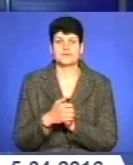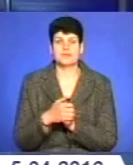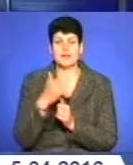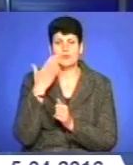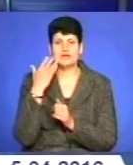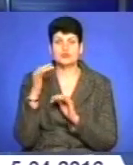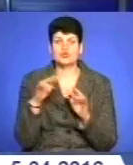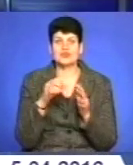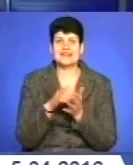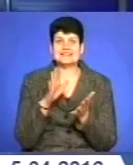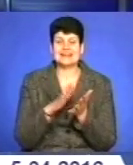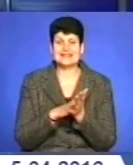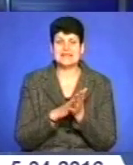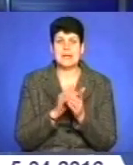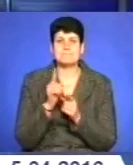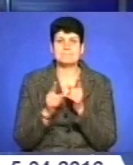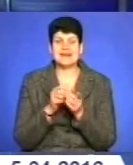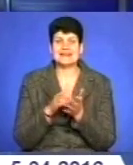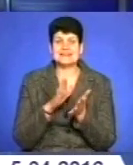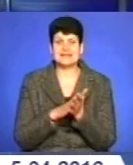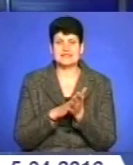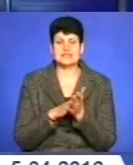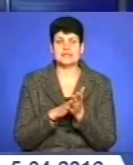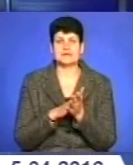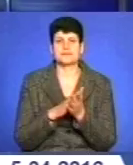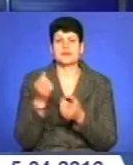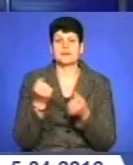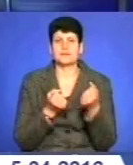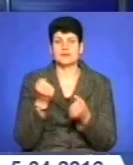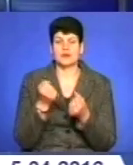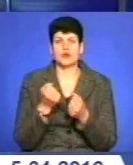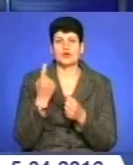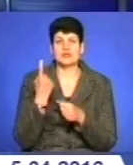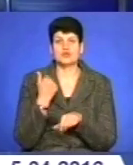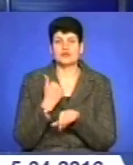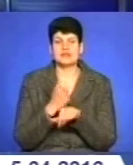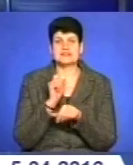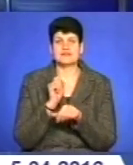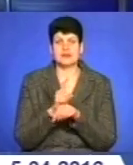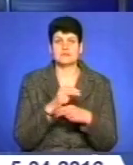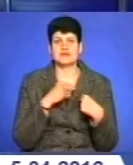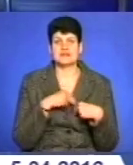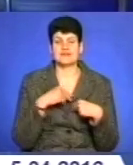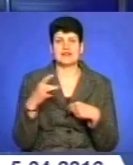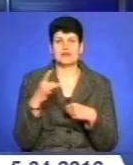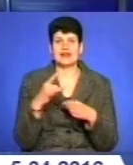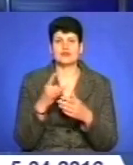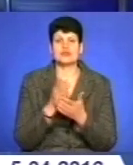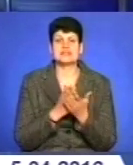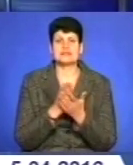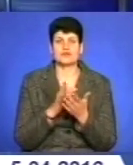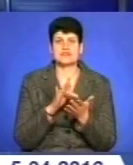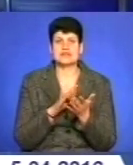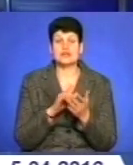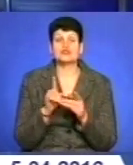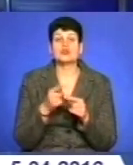Полегшити процедуру реєстрації та перереєстрації транспортних засобів громадянами – одне з основних завдань працівників регіонального сервісного центру.